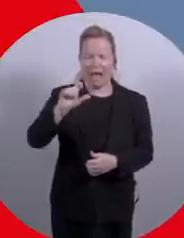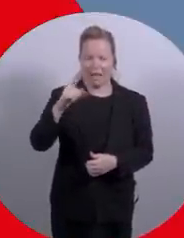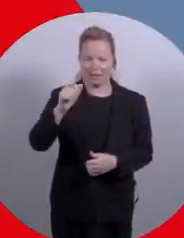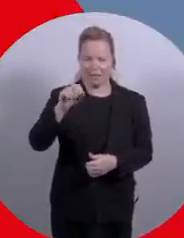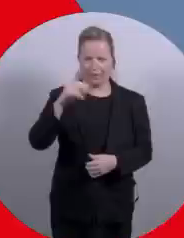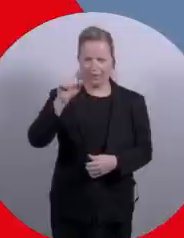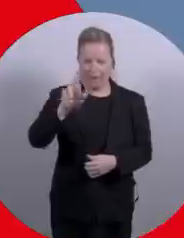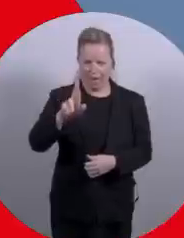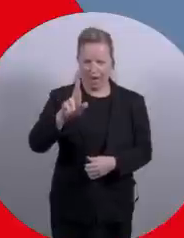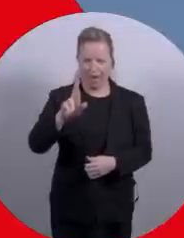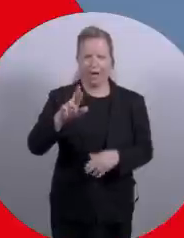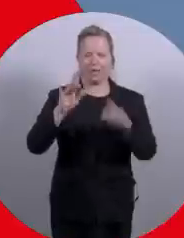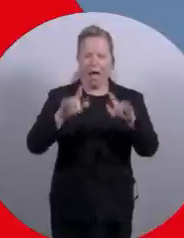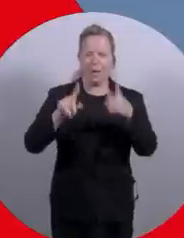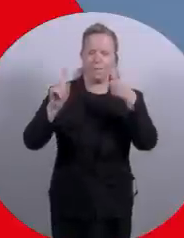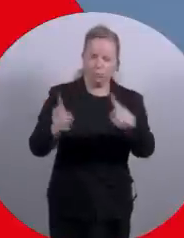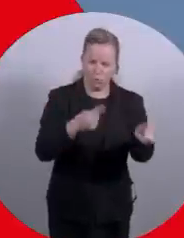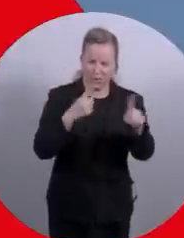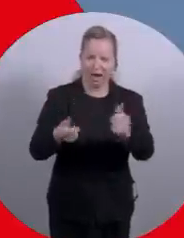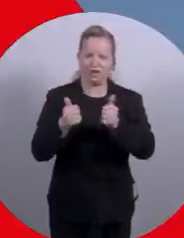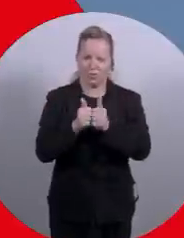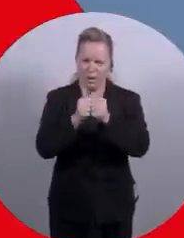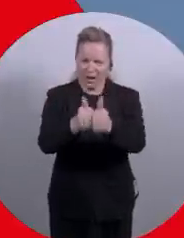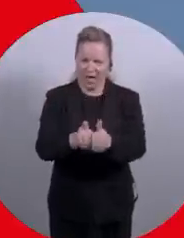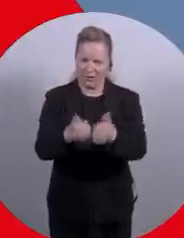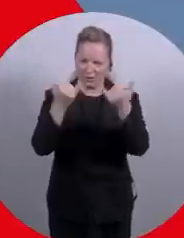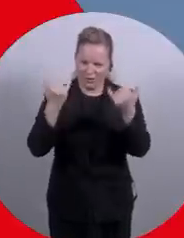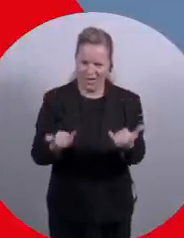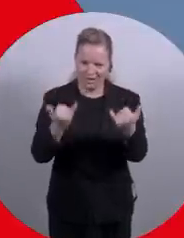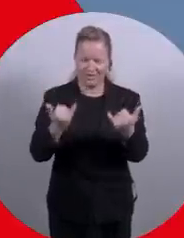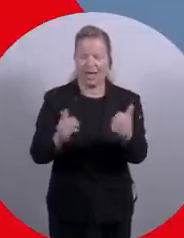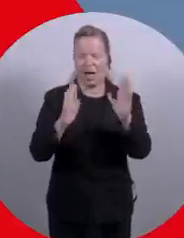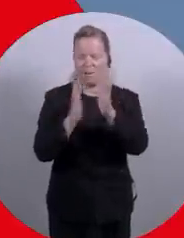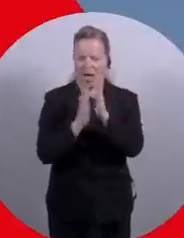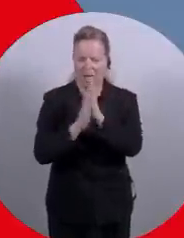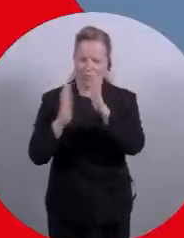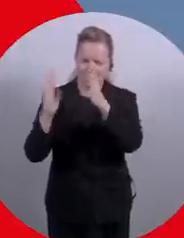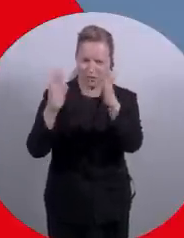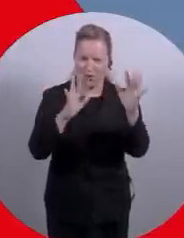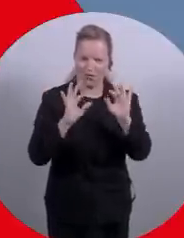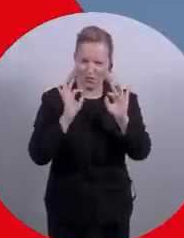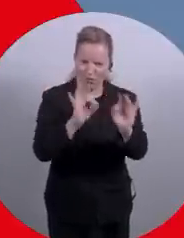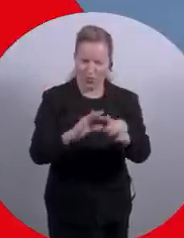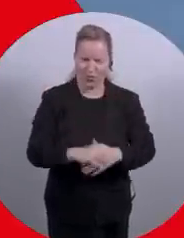für musikalische Begleitung Sorgen das ist euer Applaus